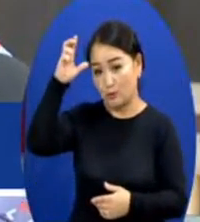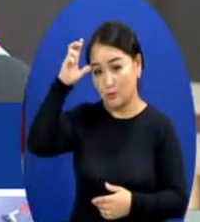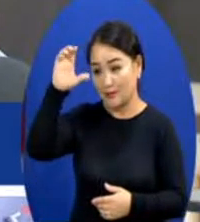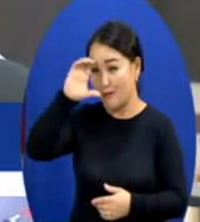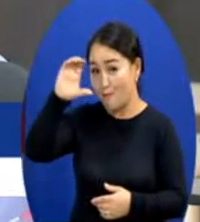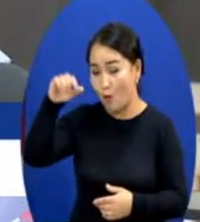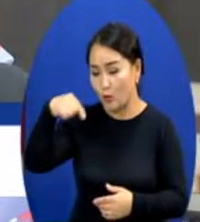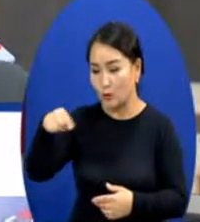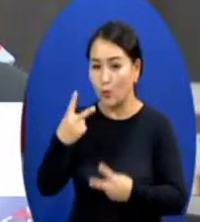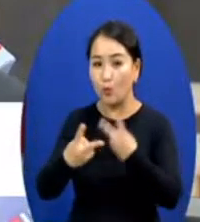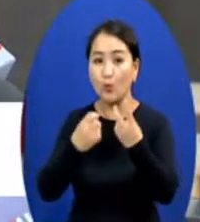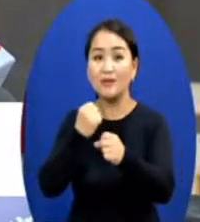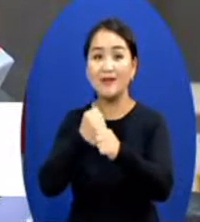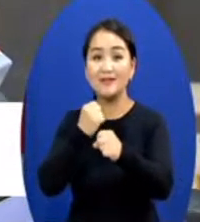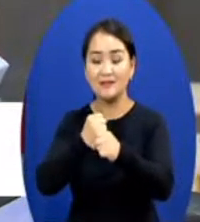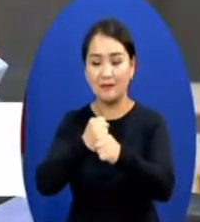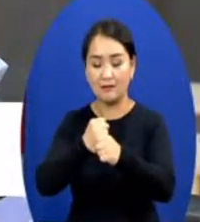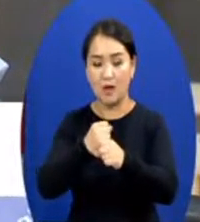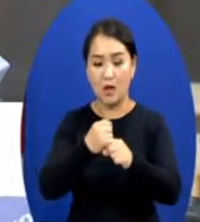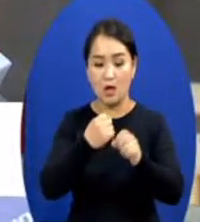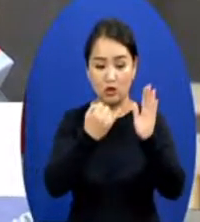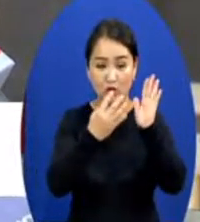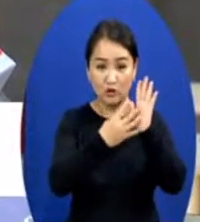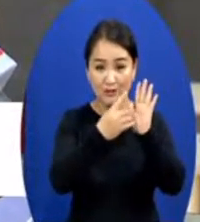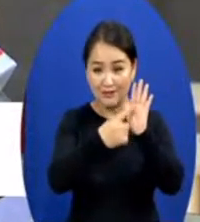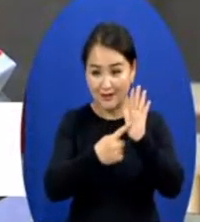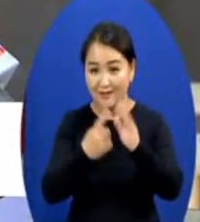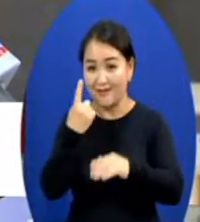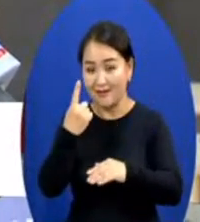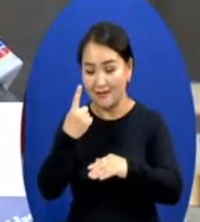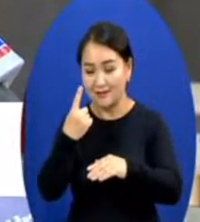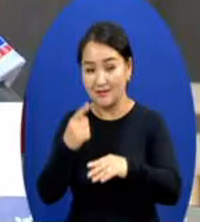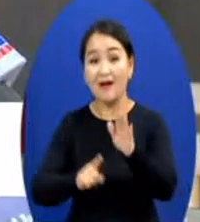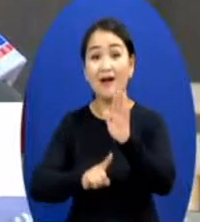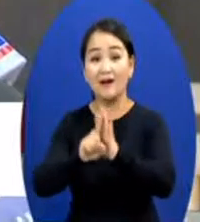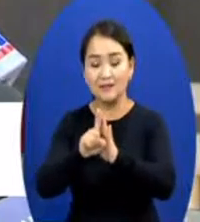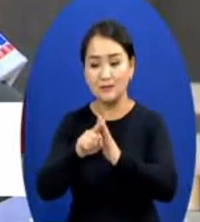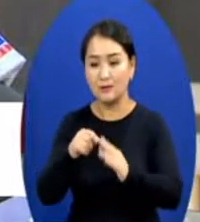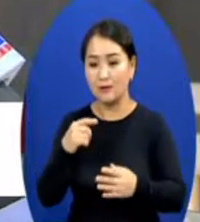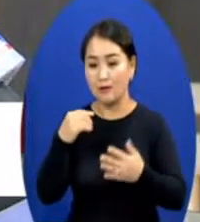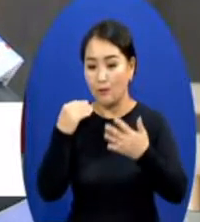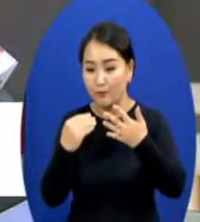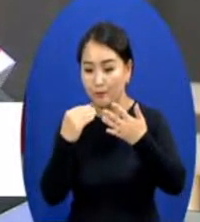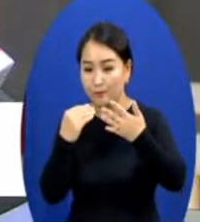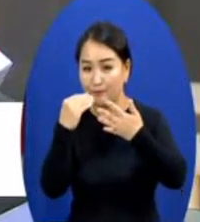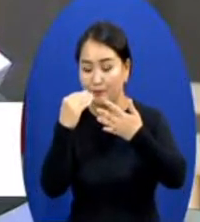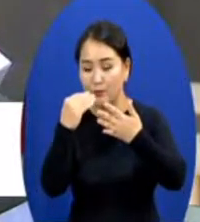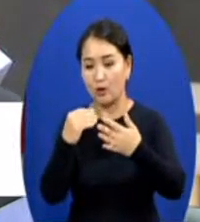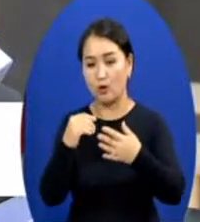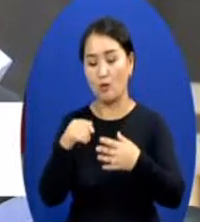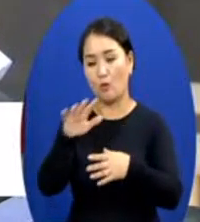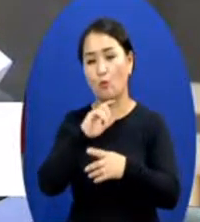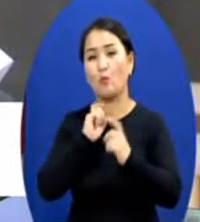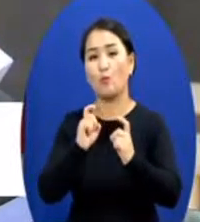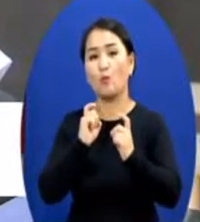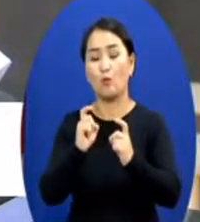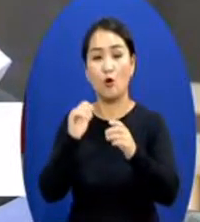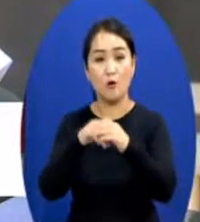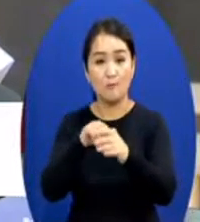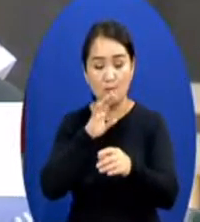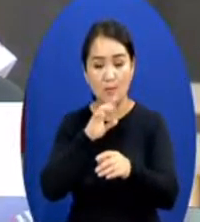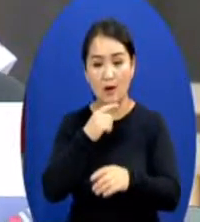боловсруулын байгууллагын үйл ажиллагаануудаа 6-9 сарын 1-ээс эхлүүлсэн. Бид нар үе шаттайгаар одоо хэвийн горим шилжүүлээ гэж бодож